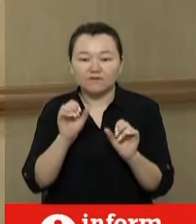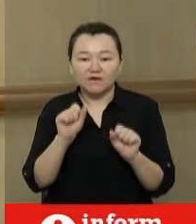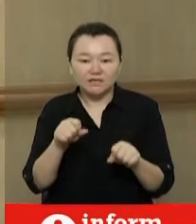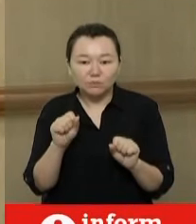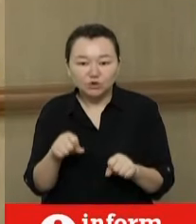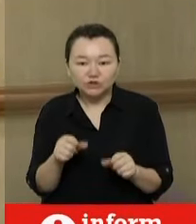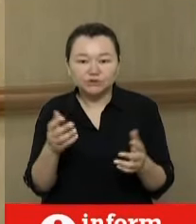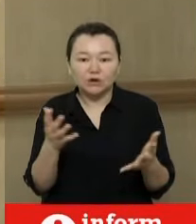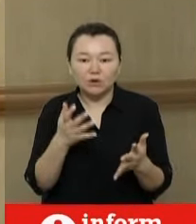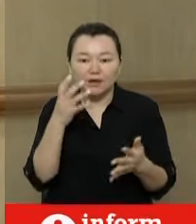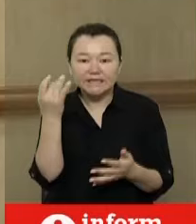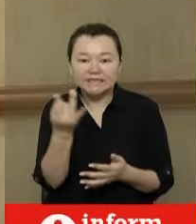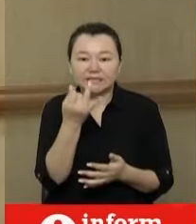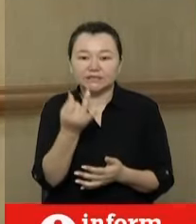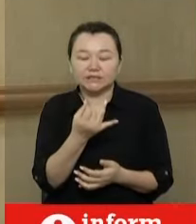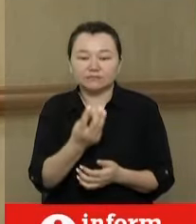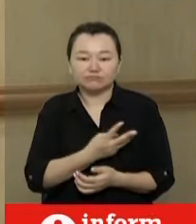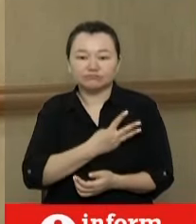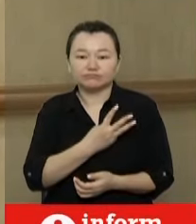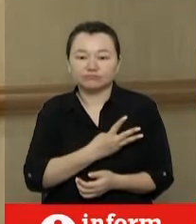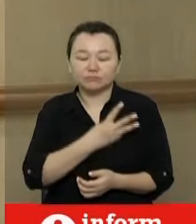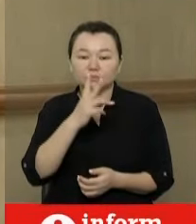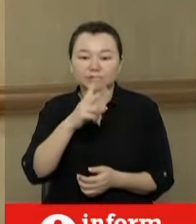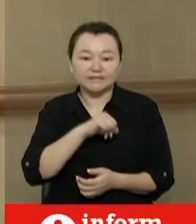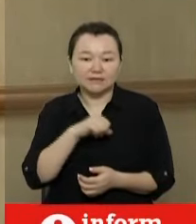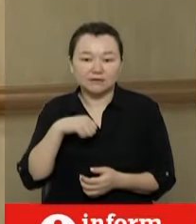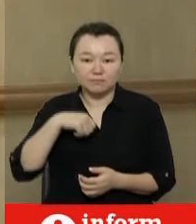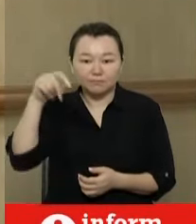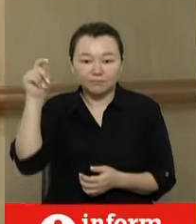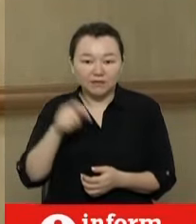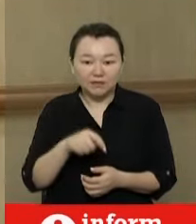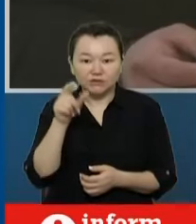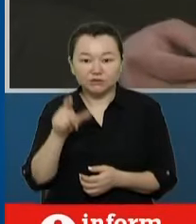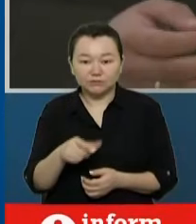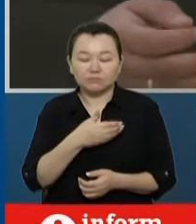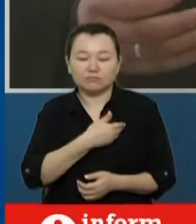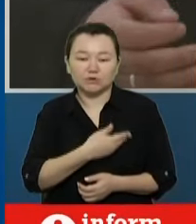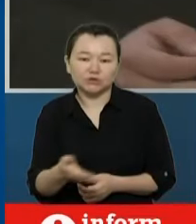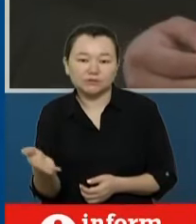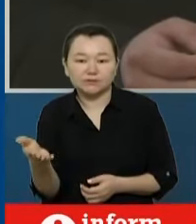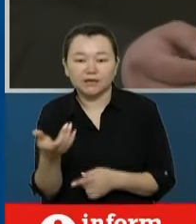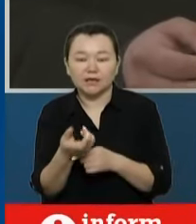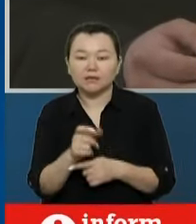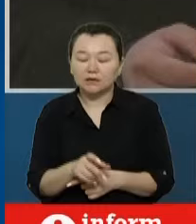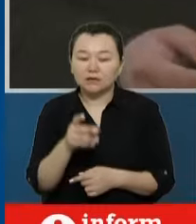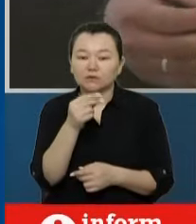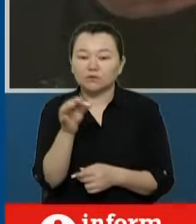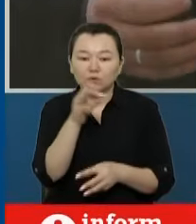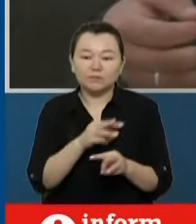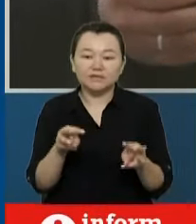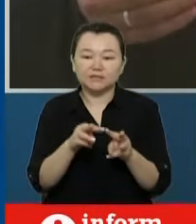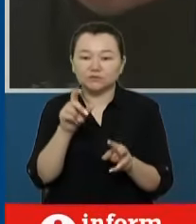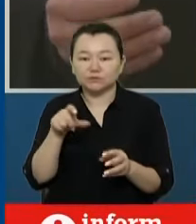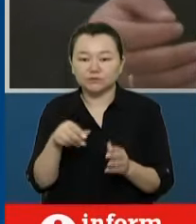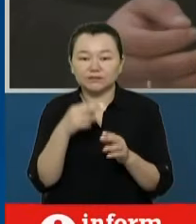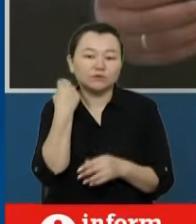мүмкіндігіне қызығып өз еркімен келетін инвестор болатын болса, онда мархабат. Ал қаржы министрлігінің өкілдері қарыз